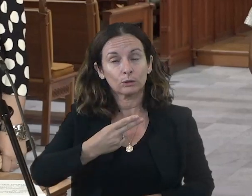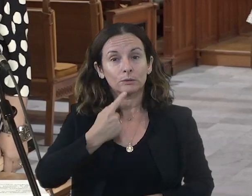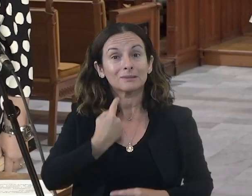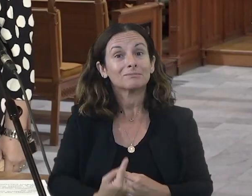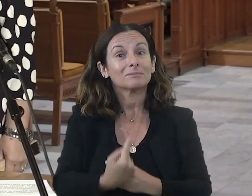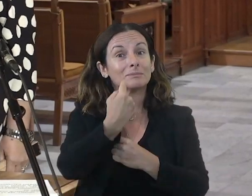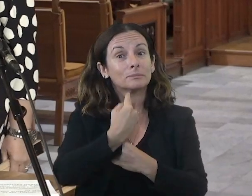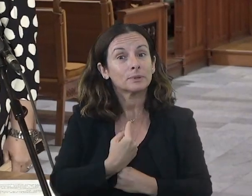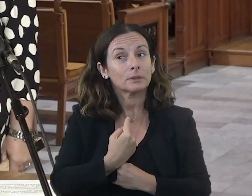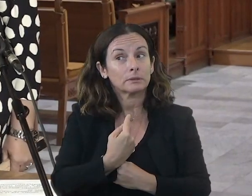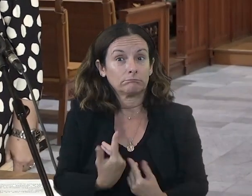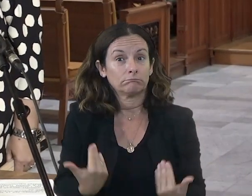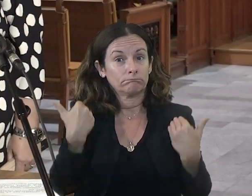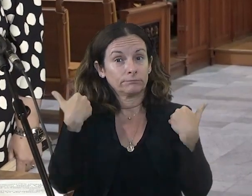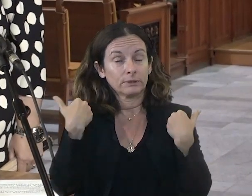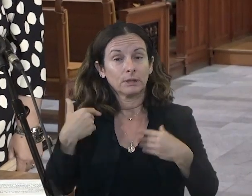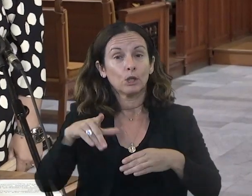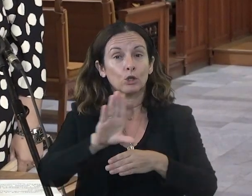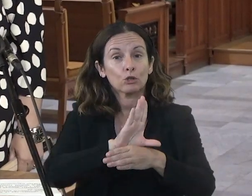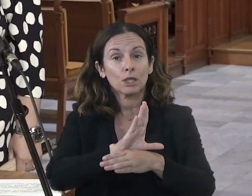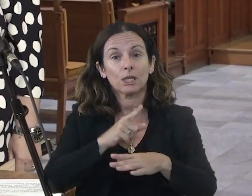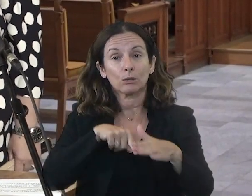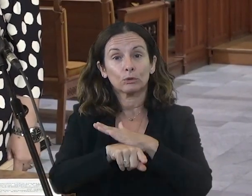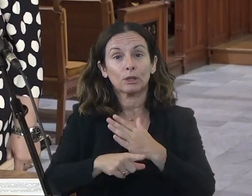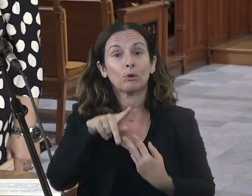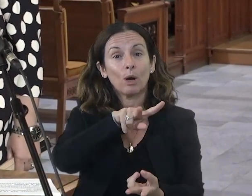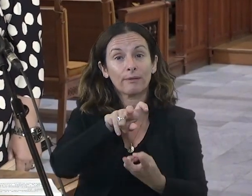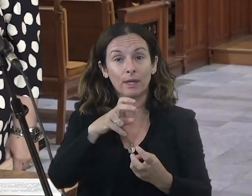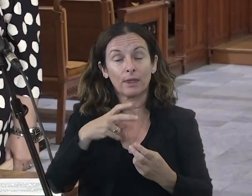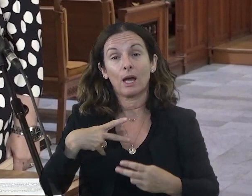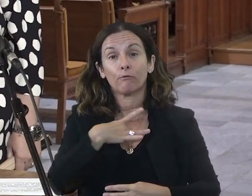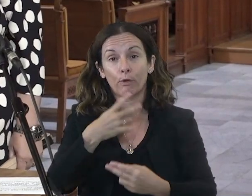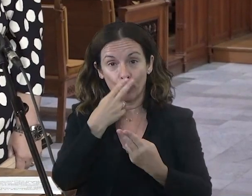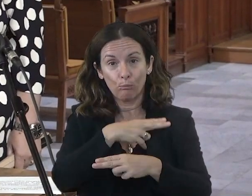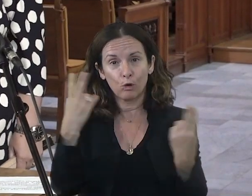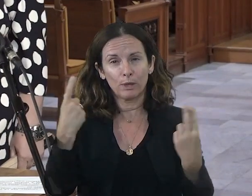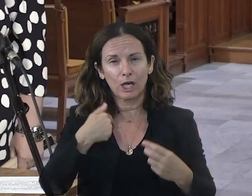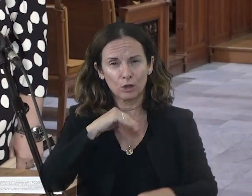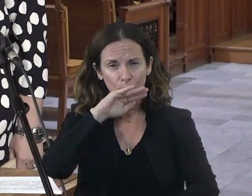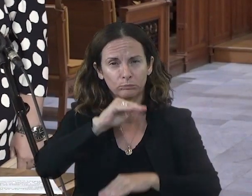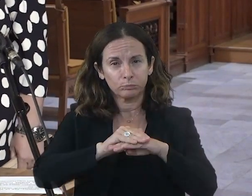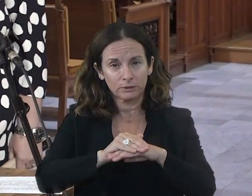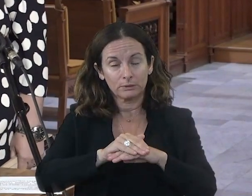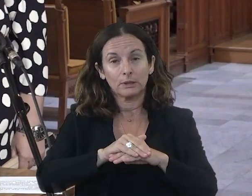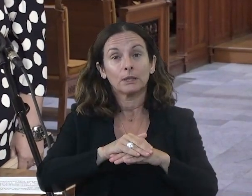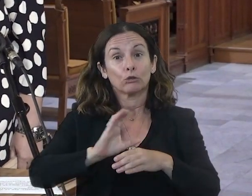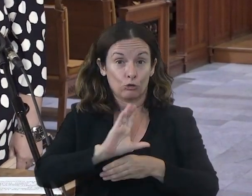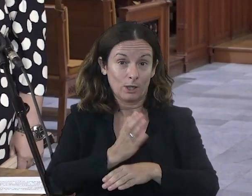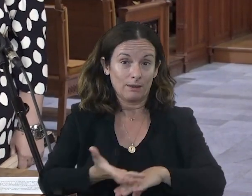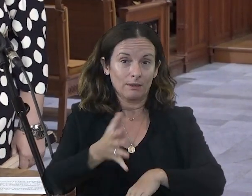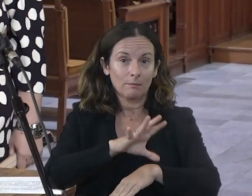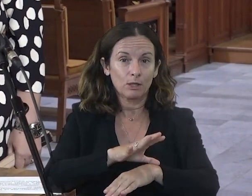Jur, per la meva consciència i el meu honor, complint fidelment les obligacions del càrrec de consellera executiva d'Hisenda i Funció